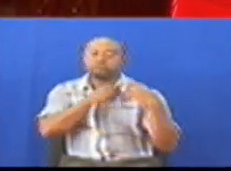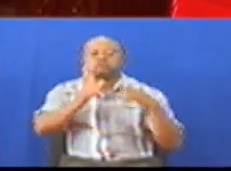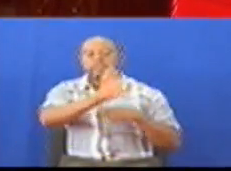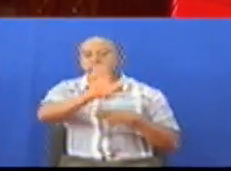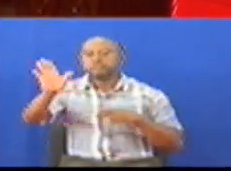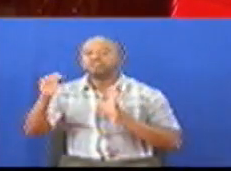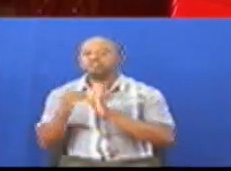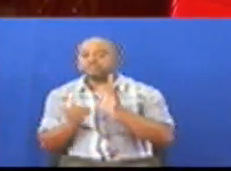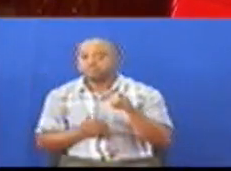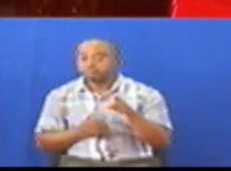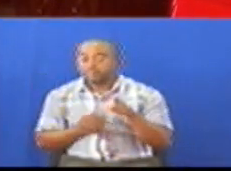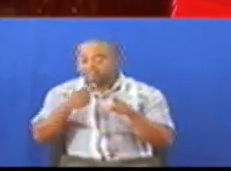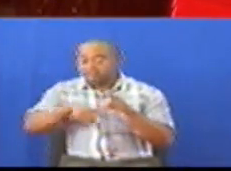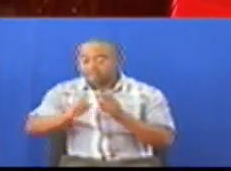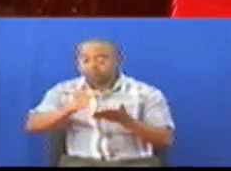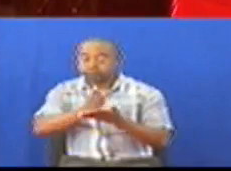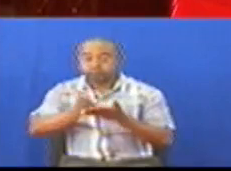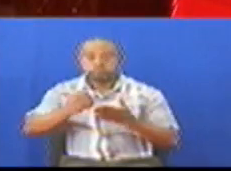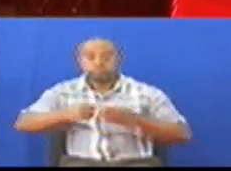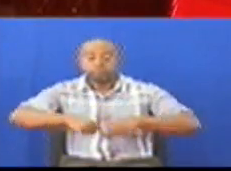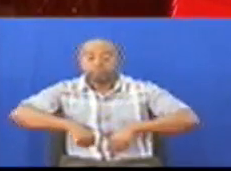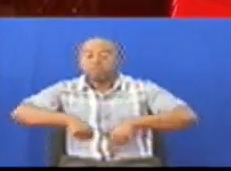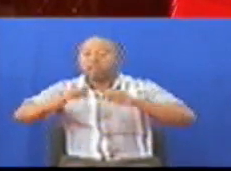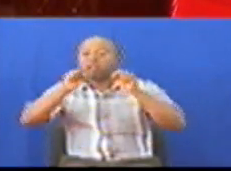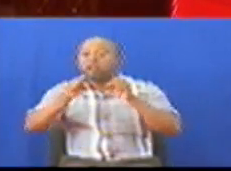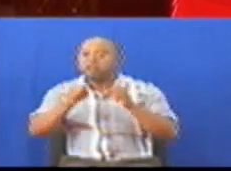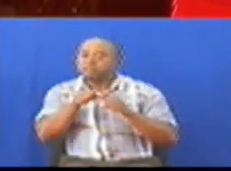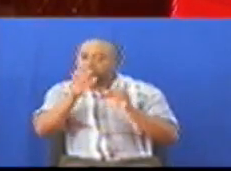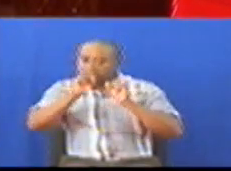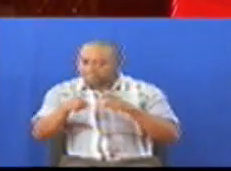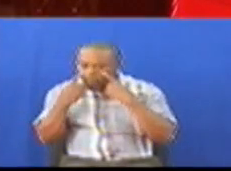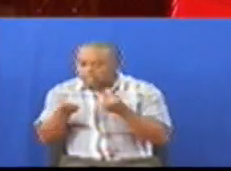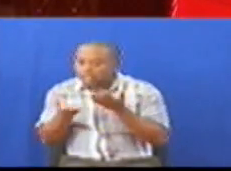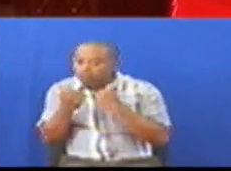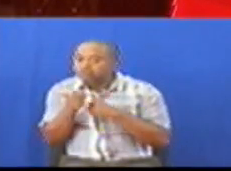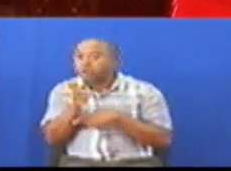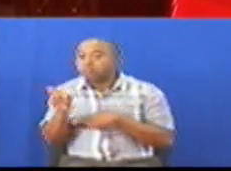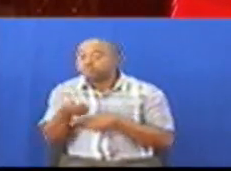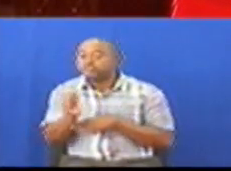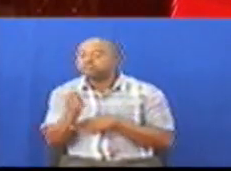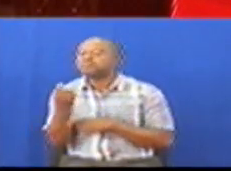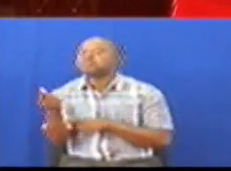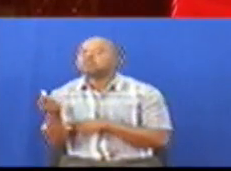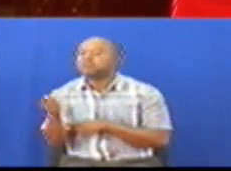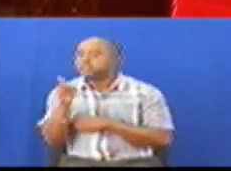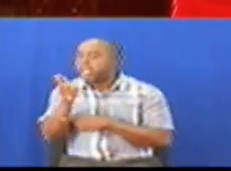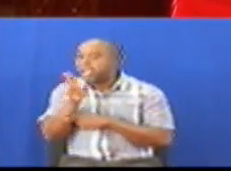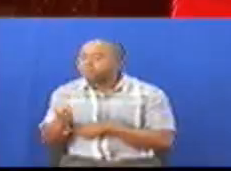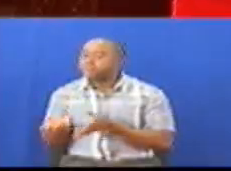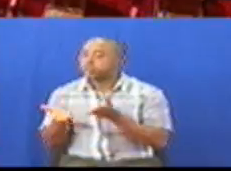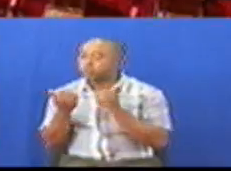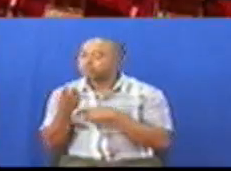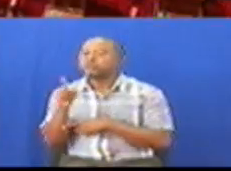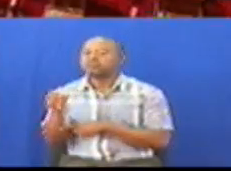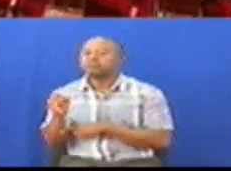katika ugatuaji wa madaraka hatuwezi kuongelea jambo hilo bila kuangalia uwezo wa halmashauri zetu kifedha na nguvu ya kujitegemea